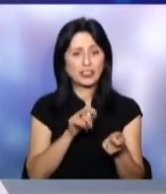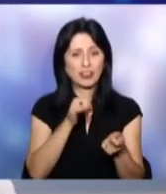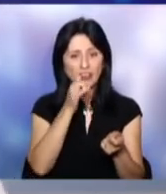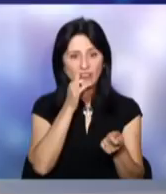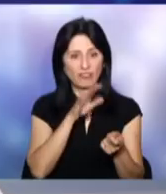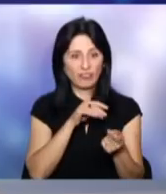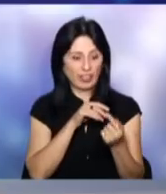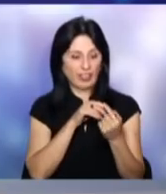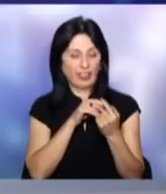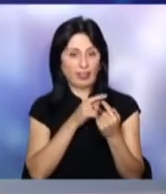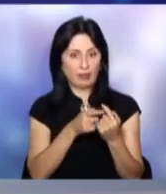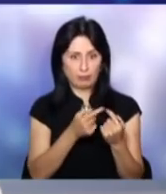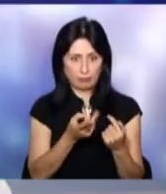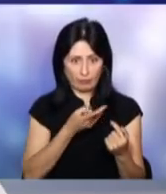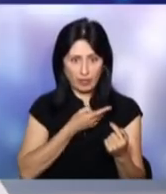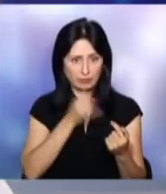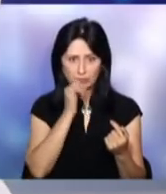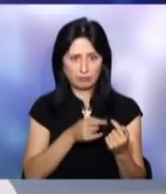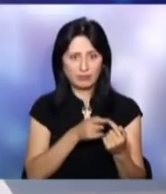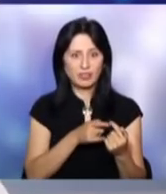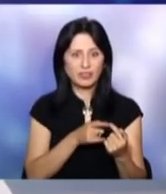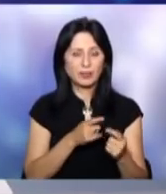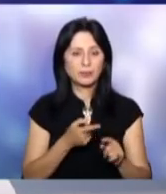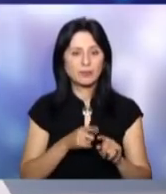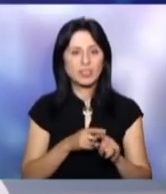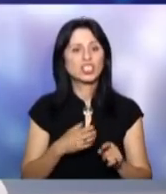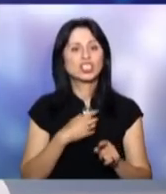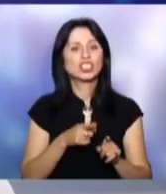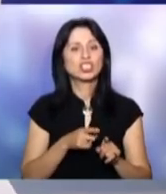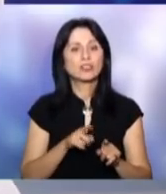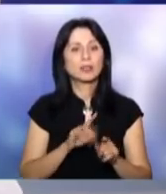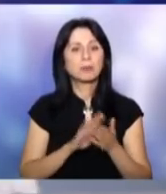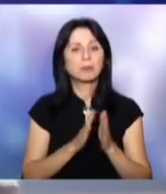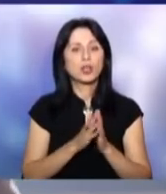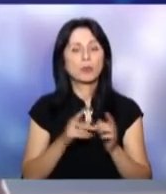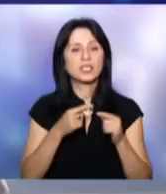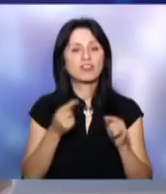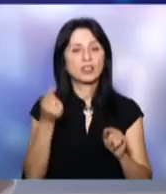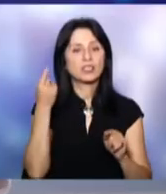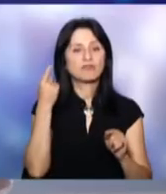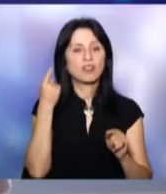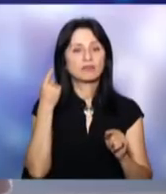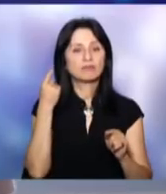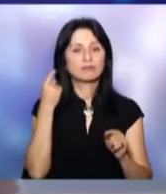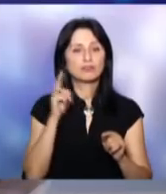ვერას დაგვაკლებს, რა თქმა უნდა, ესეც არის სიმბოლიზებული შიში, რომელიც განპირობებულია სხვადასხვა